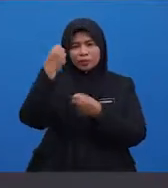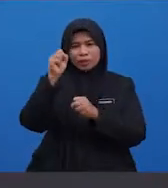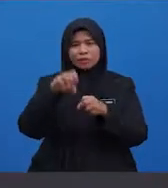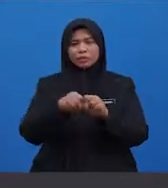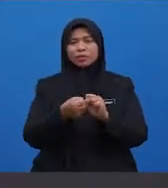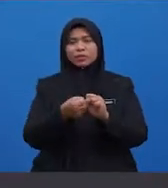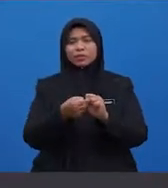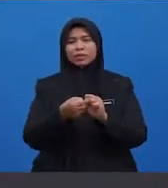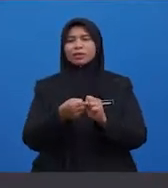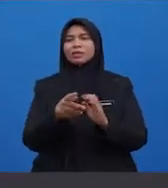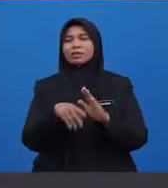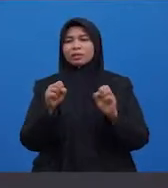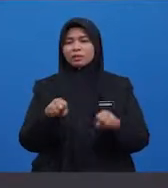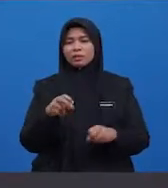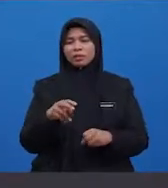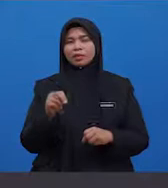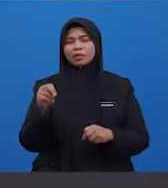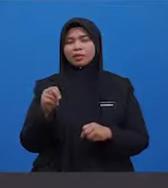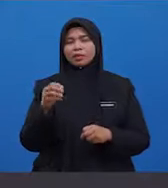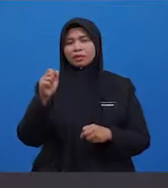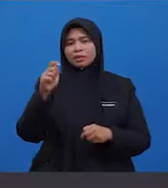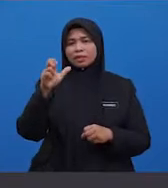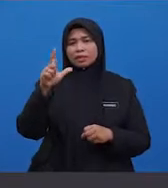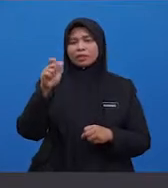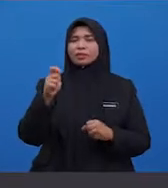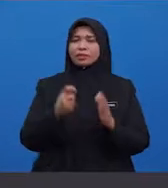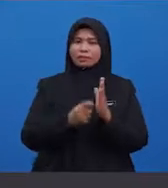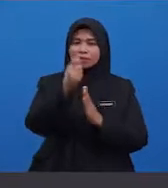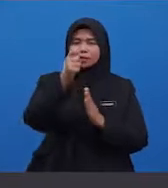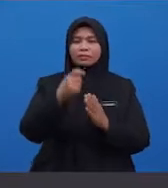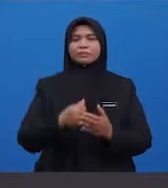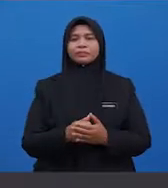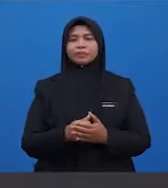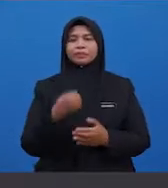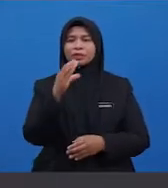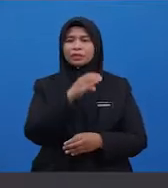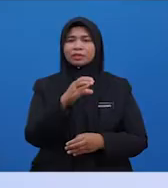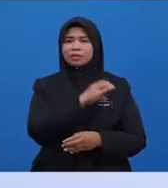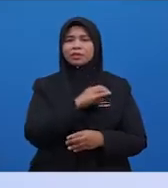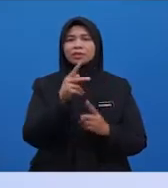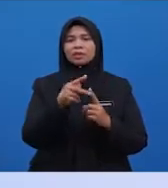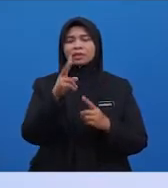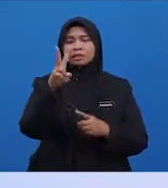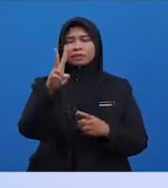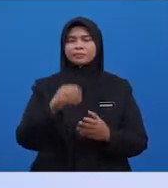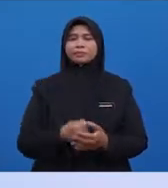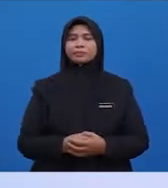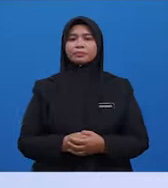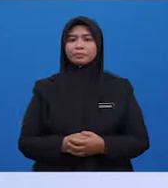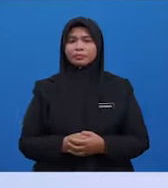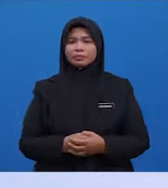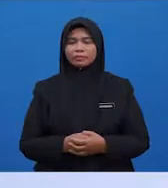supaya prestasi atlet meningkat. Untuk ciri yang kedua ialah beretika.